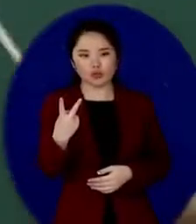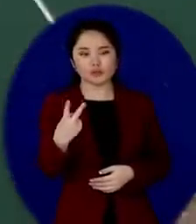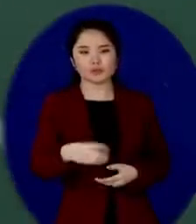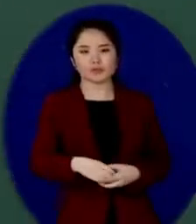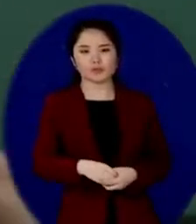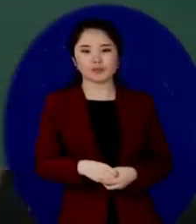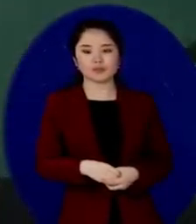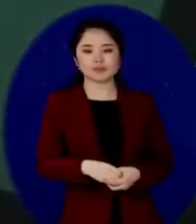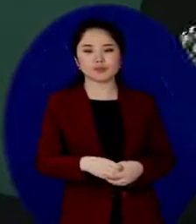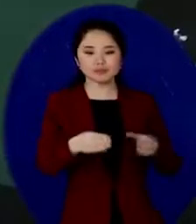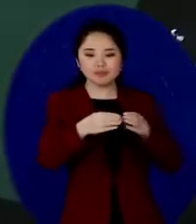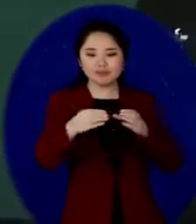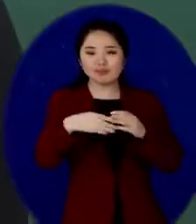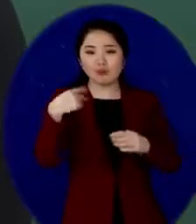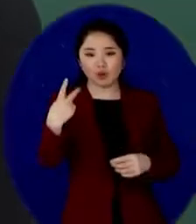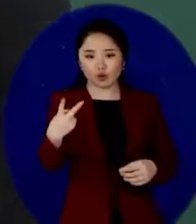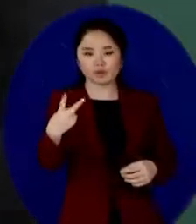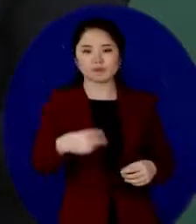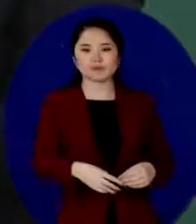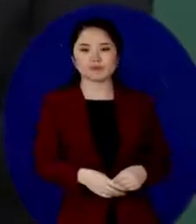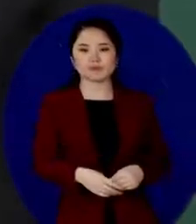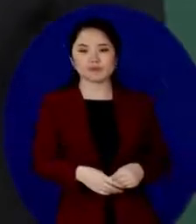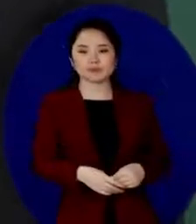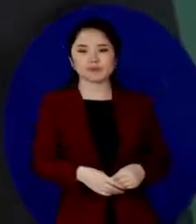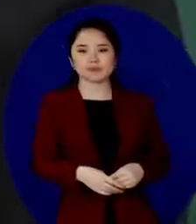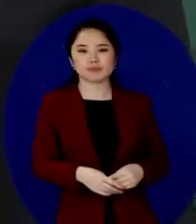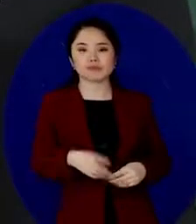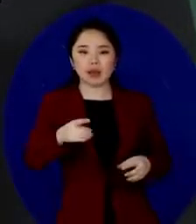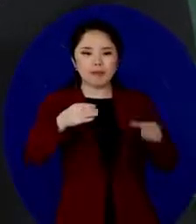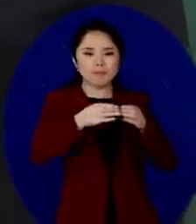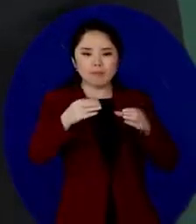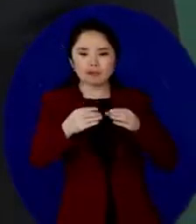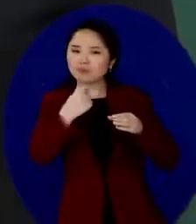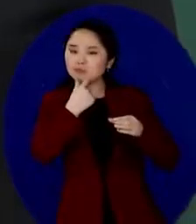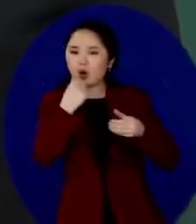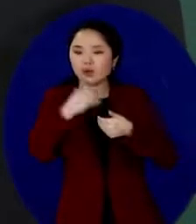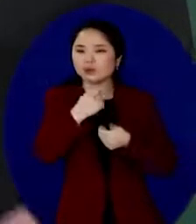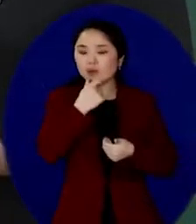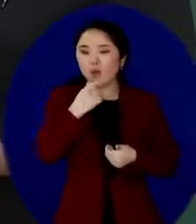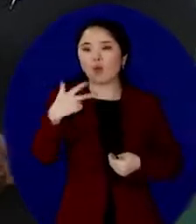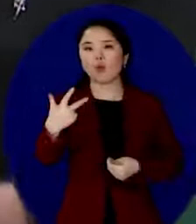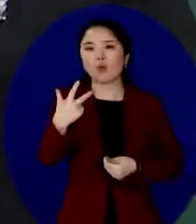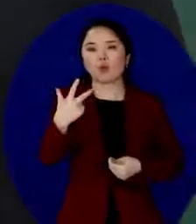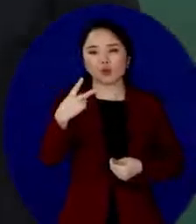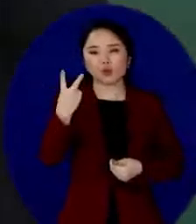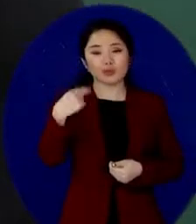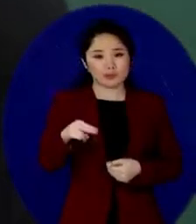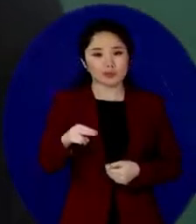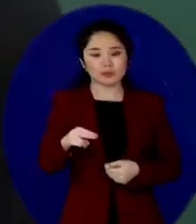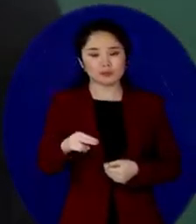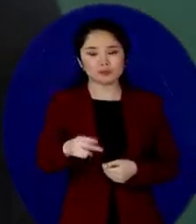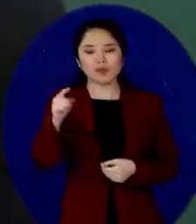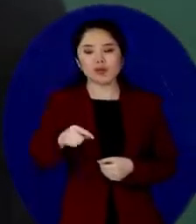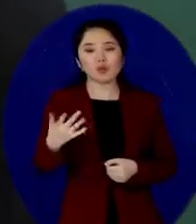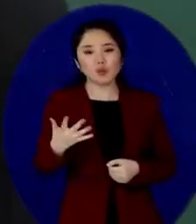2 2 багц гарлаа. Цан багцуулж хүрэхгүй 3 савх үлтлээ.